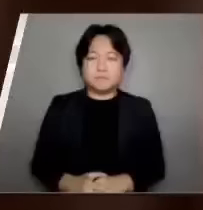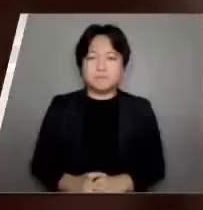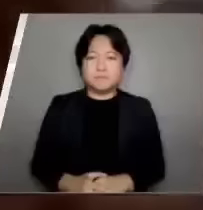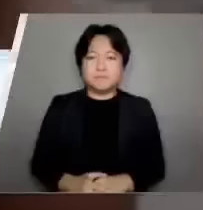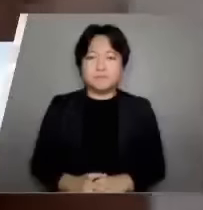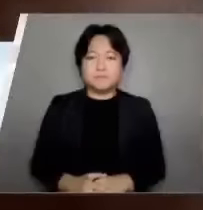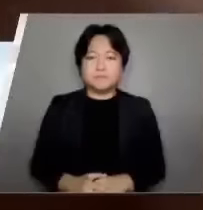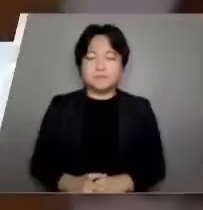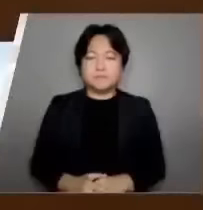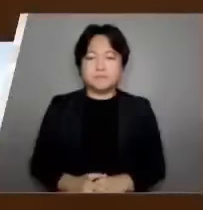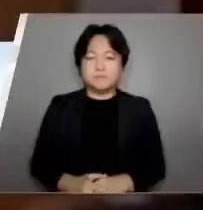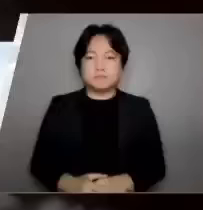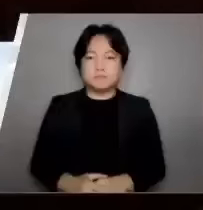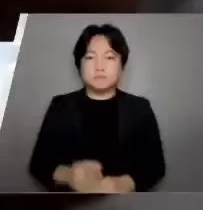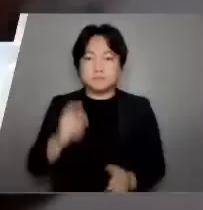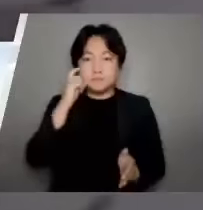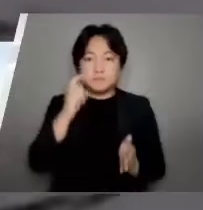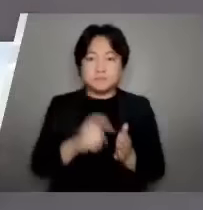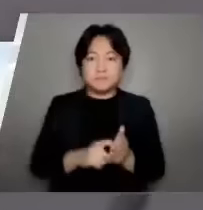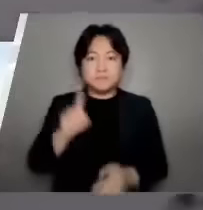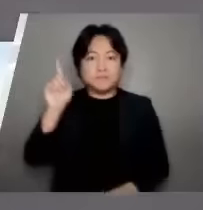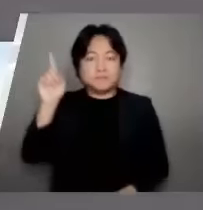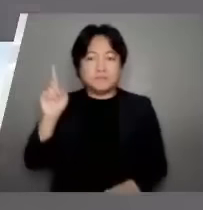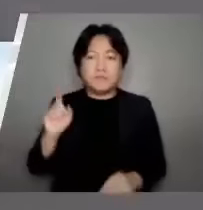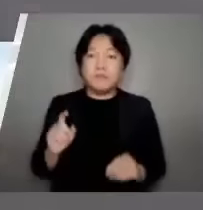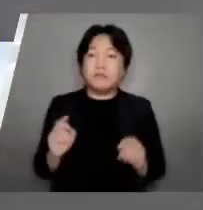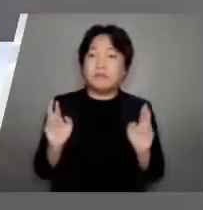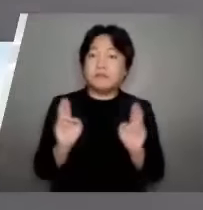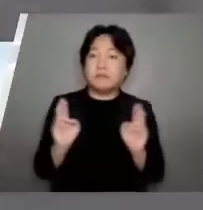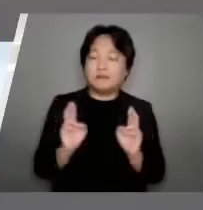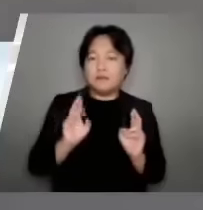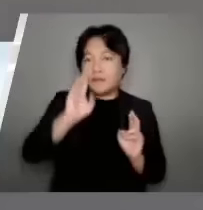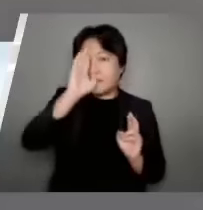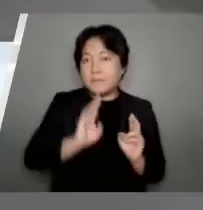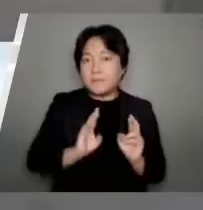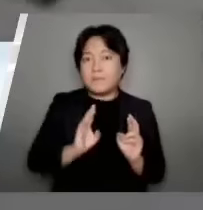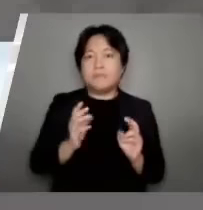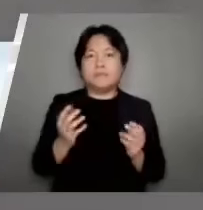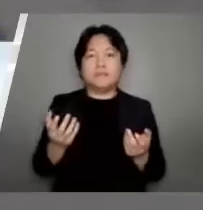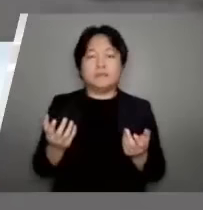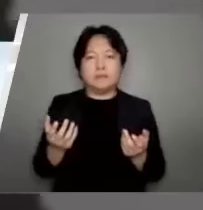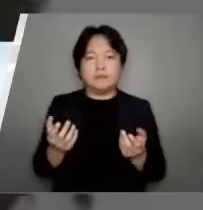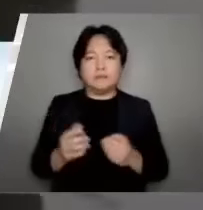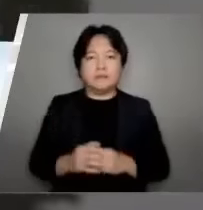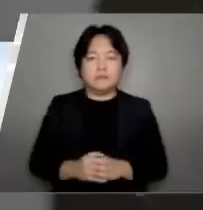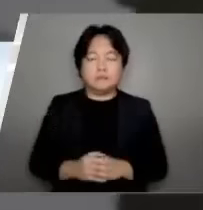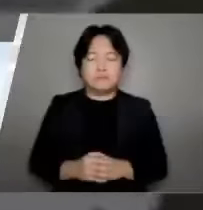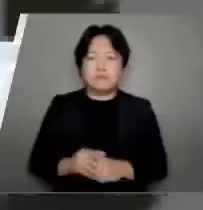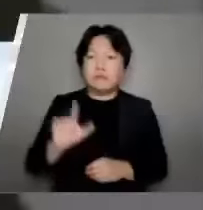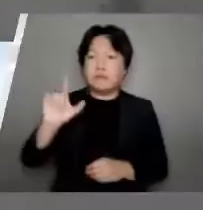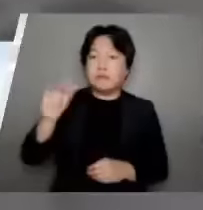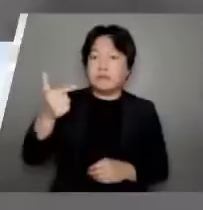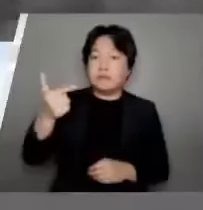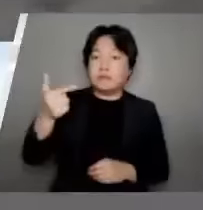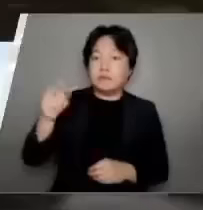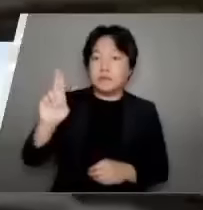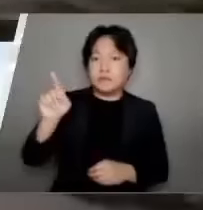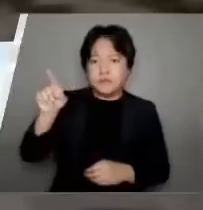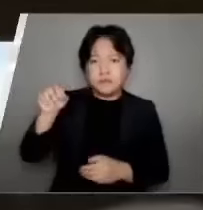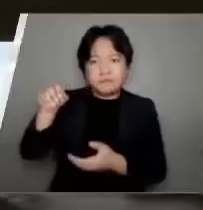Sa pinalutang na sirang refrigerator, ikinarga ng ilang residente ang natanggap nilang ayuda mula sa LGU sa Datupiang, Maguindanao del